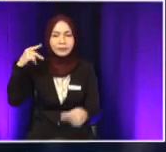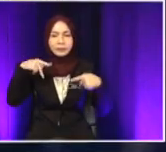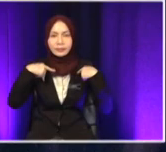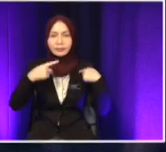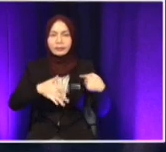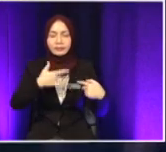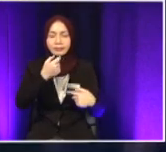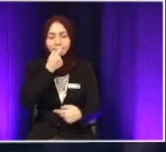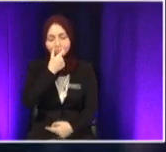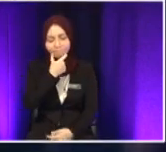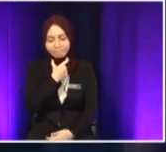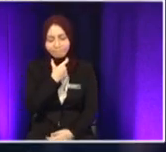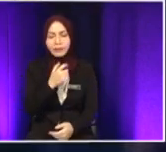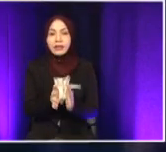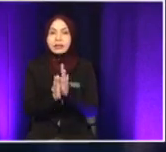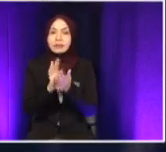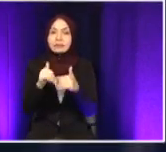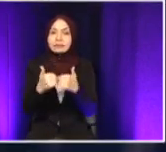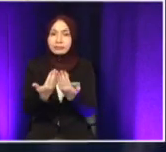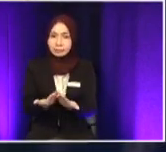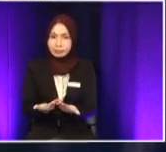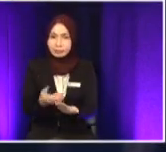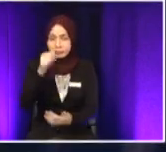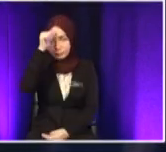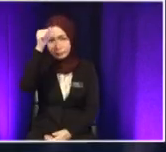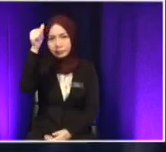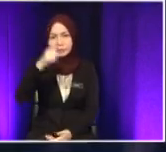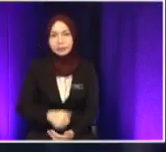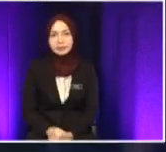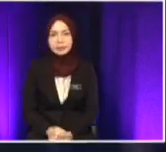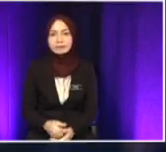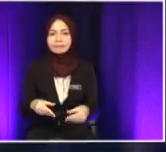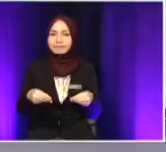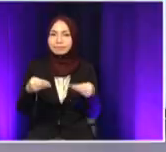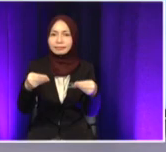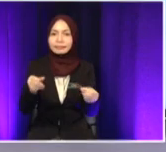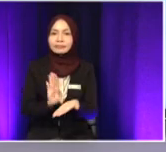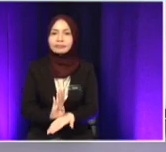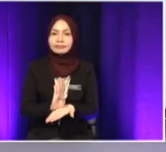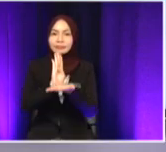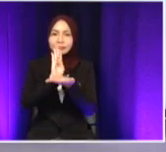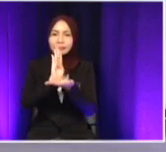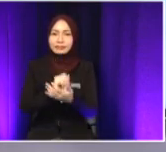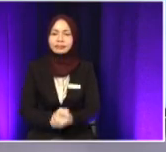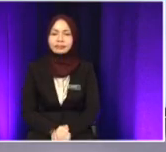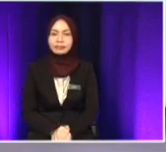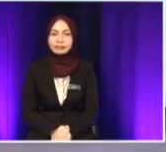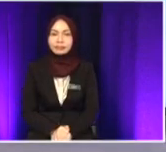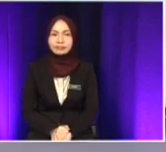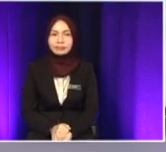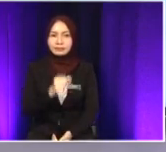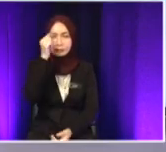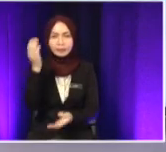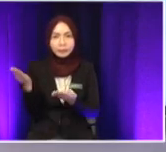Allah membujuk memberi satu bujukan kepada Rasulullah sebagai hiburan mungkin Allah SWT bahwa nabi untuk